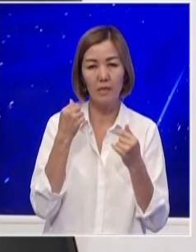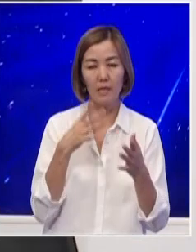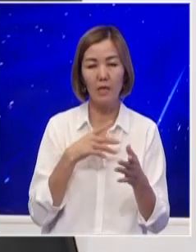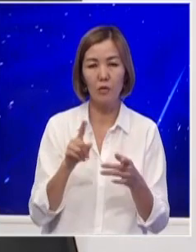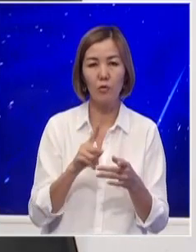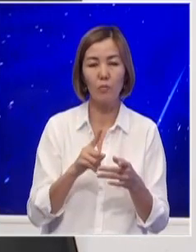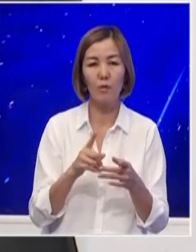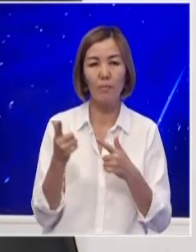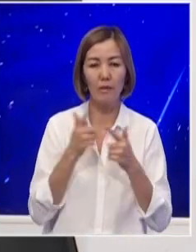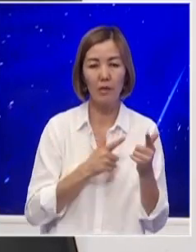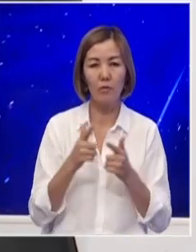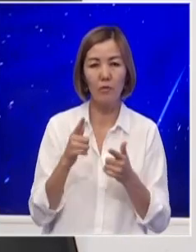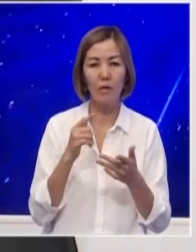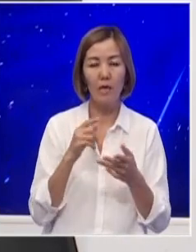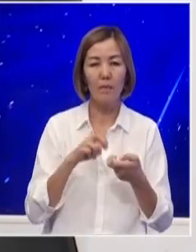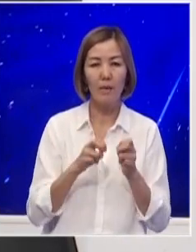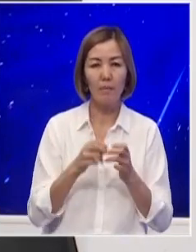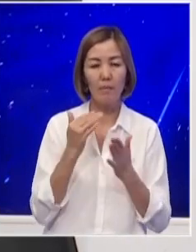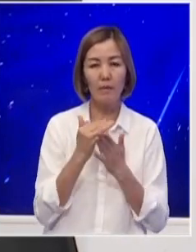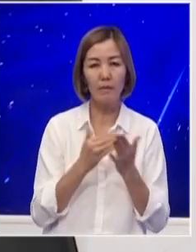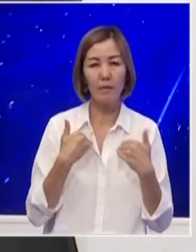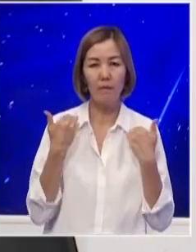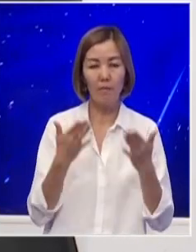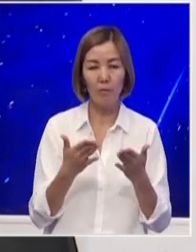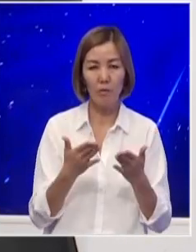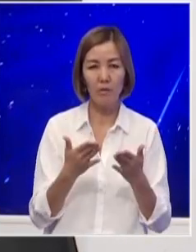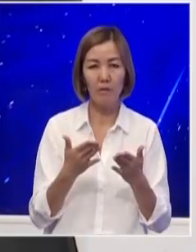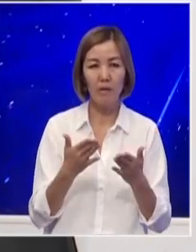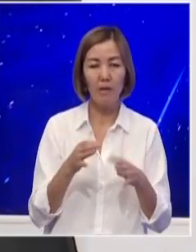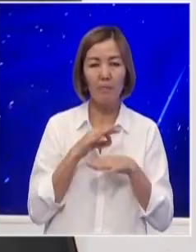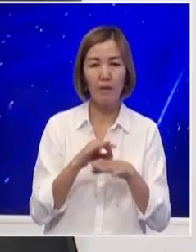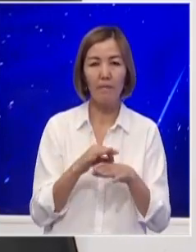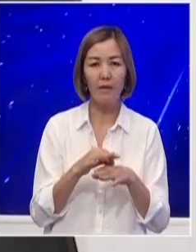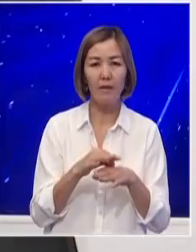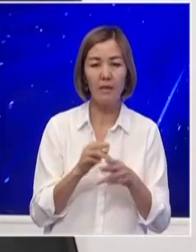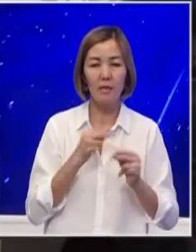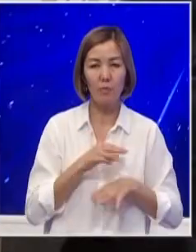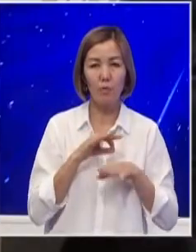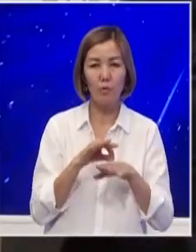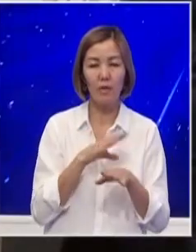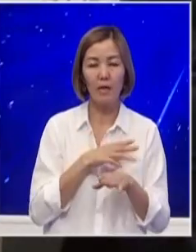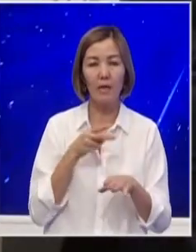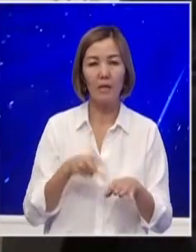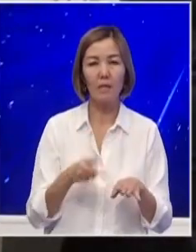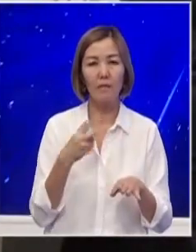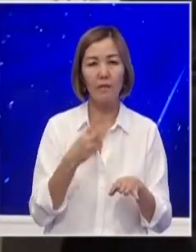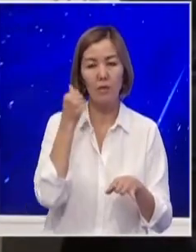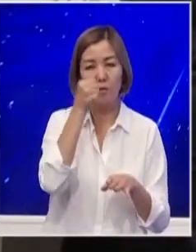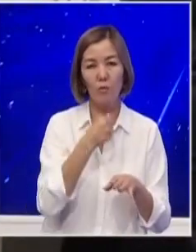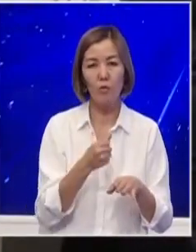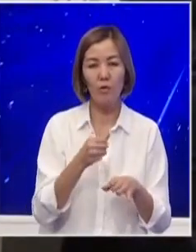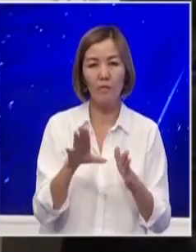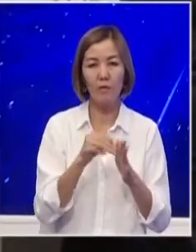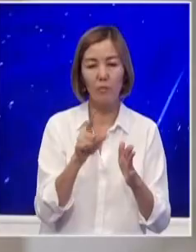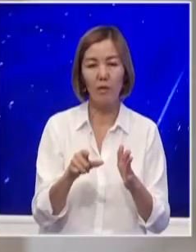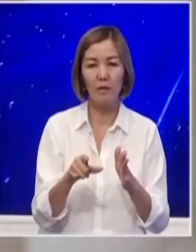чтобы подготовить список проблемных вопросов и предложений. Поэтому нами была проведена такая работа. 2022 год для